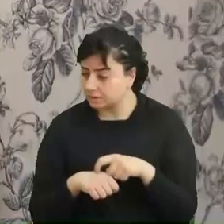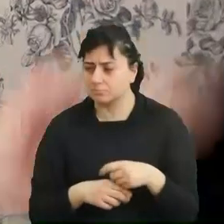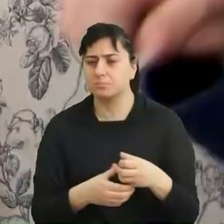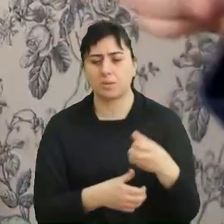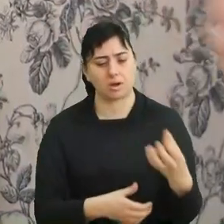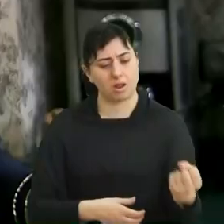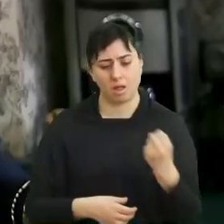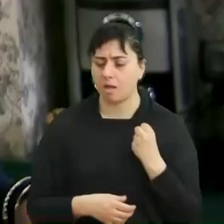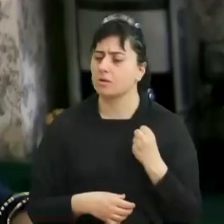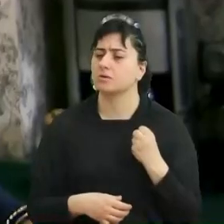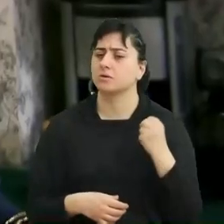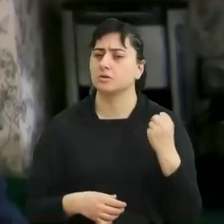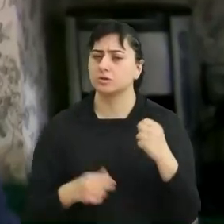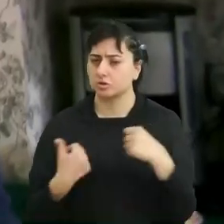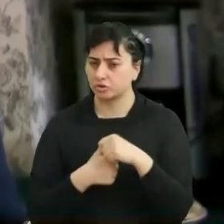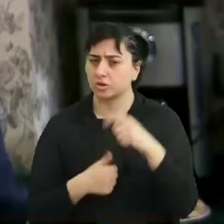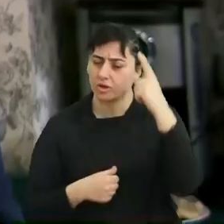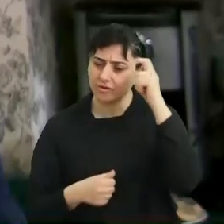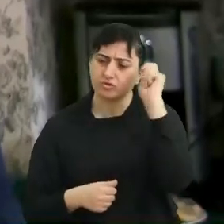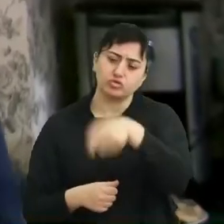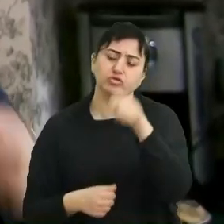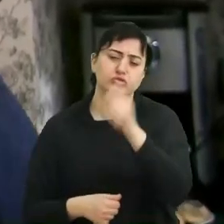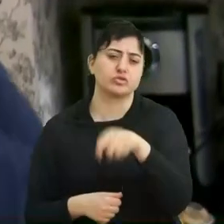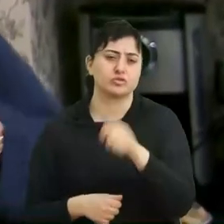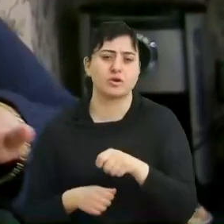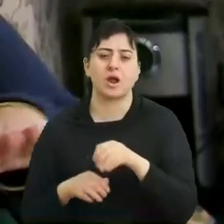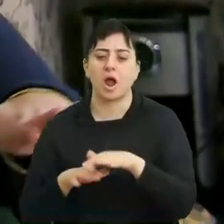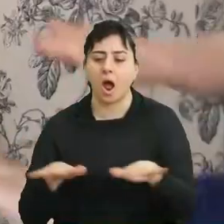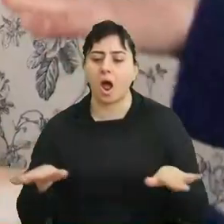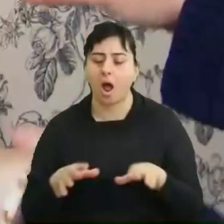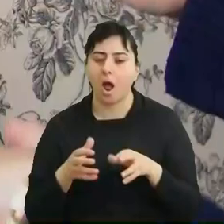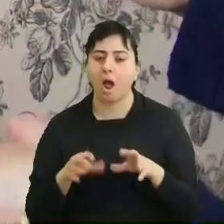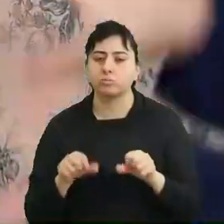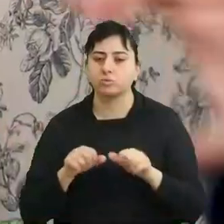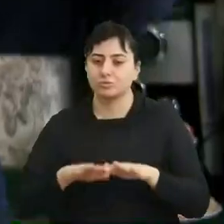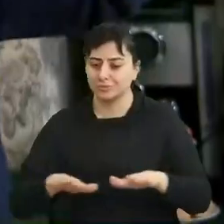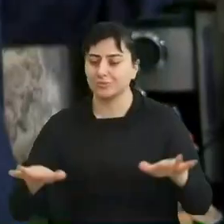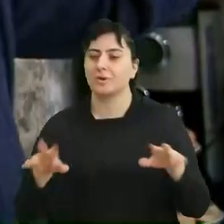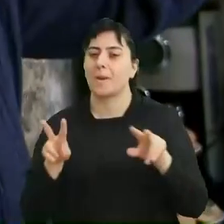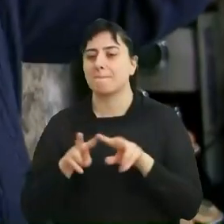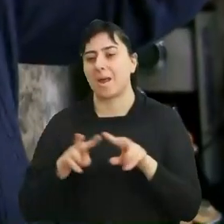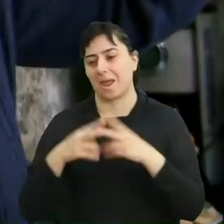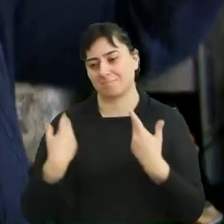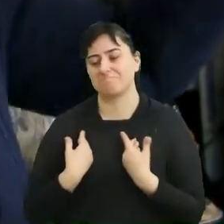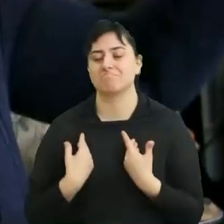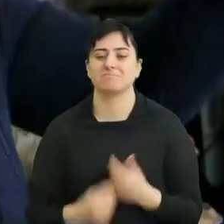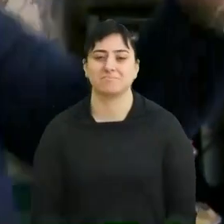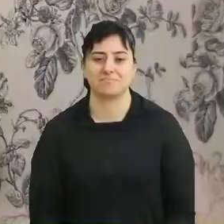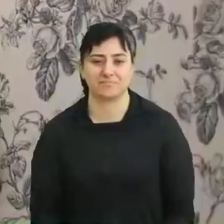Hemen merdanenizi kapın ve kocanızın kafasına kafasına vurup onu hamur haline getirin. Meryem merdaneleri.